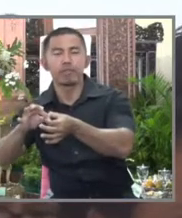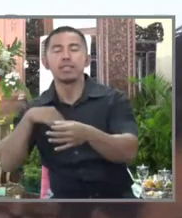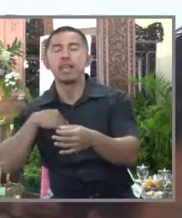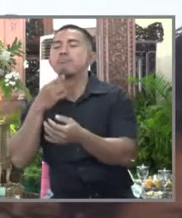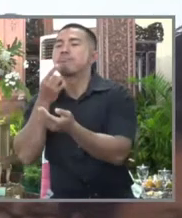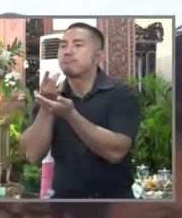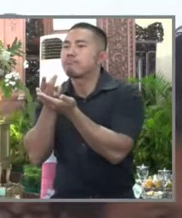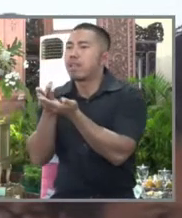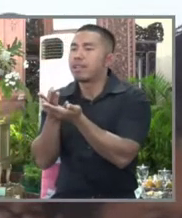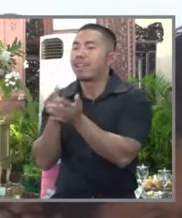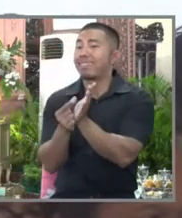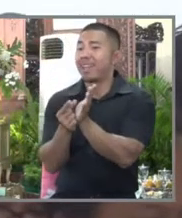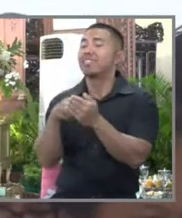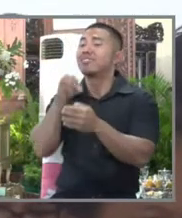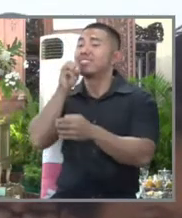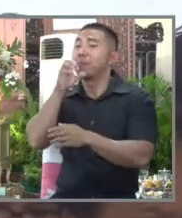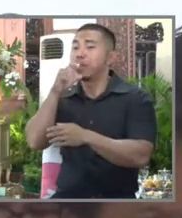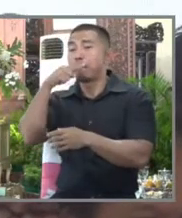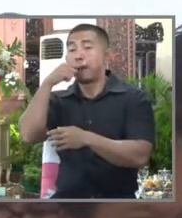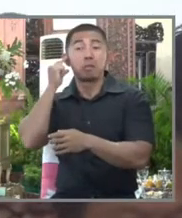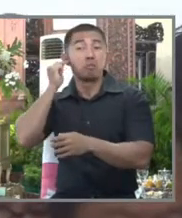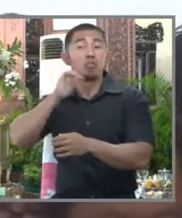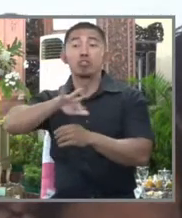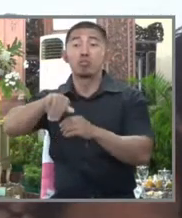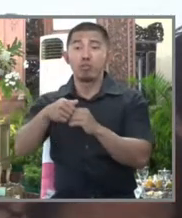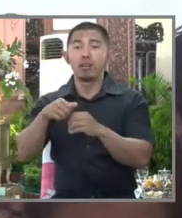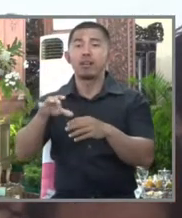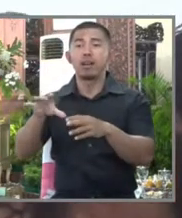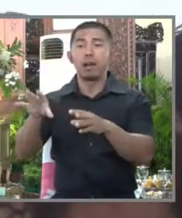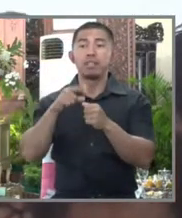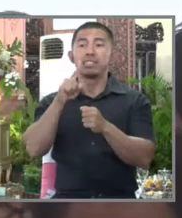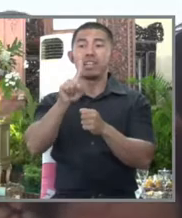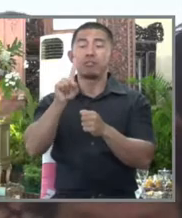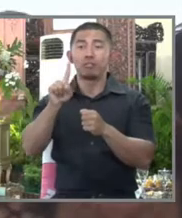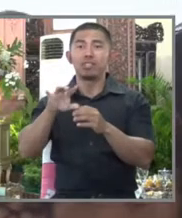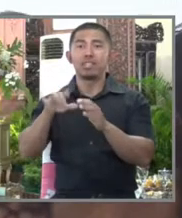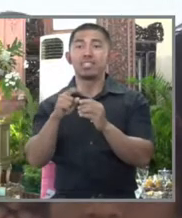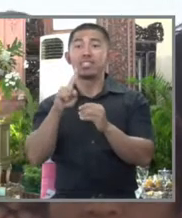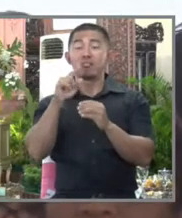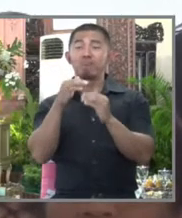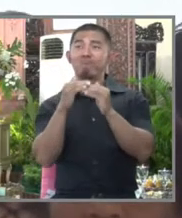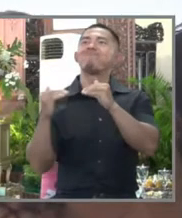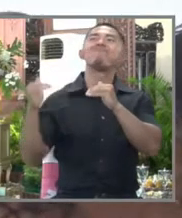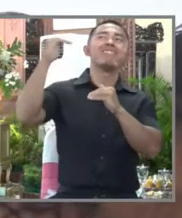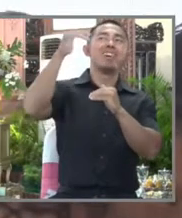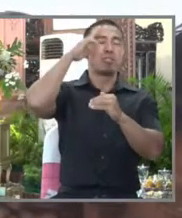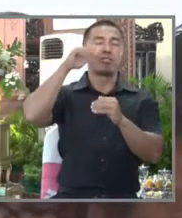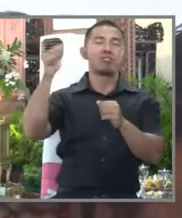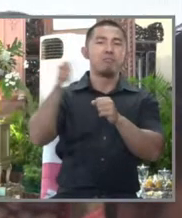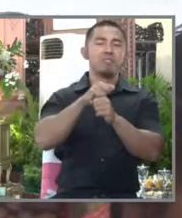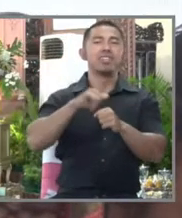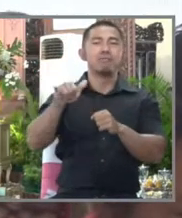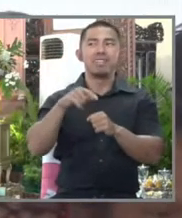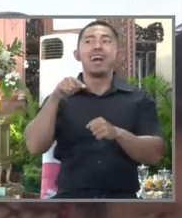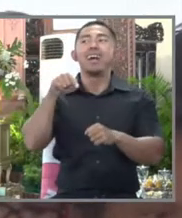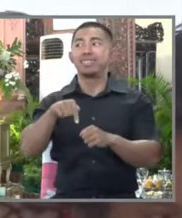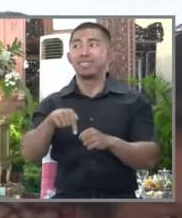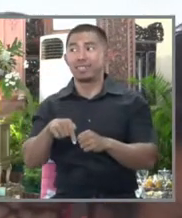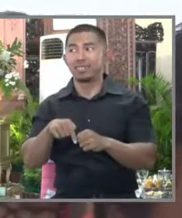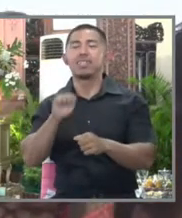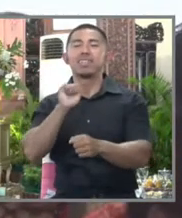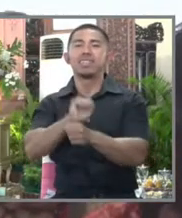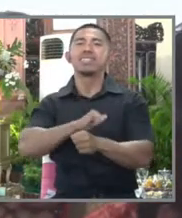izinkan yang tadi disampaikan Bapak Ibu, kita catat satu persatu menjadi satu skala prioritas untuk kita selesaikan. Nah inilah